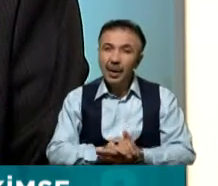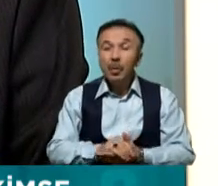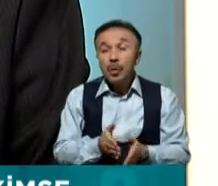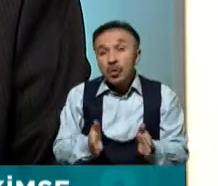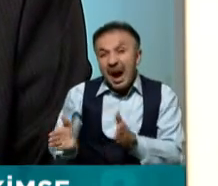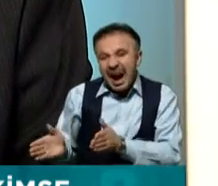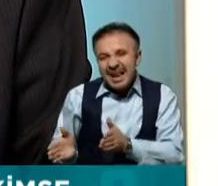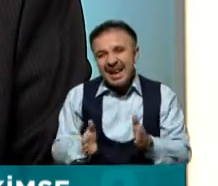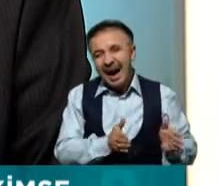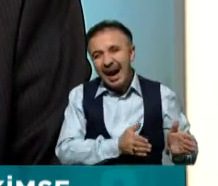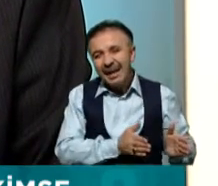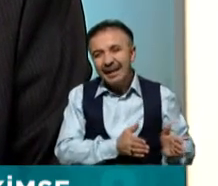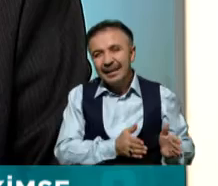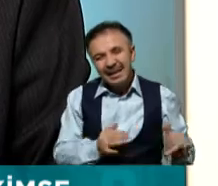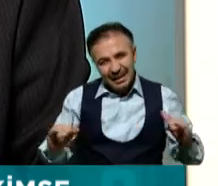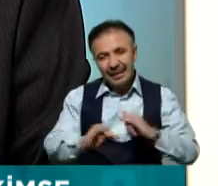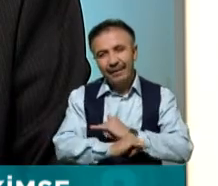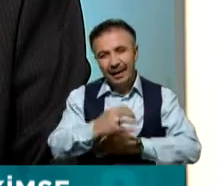ayrı kefaret vermesi